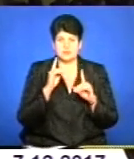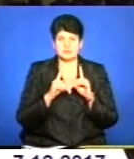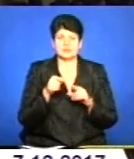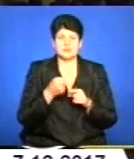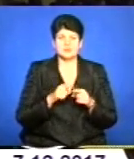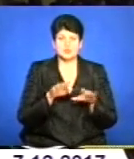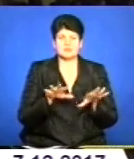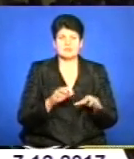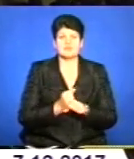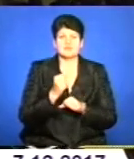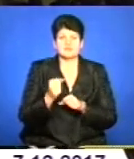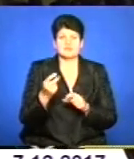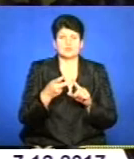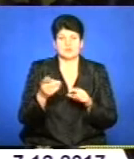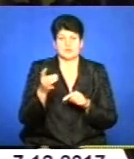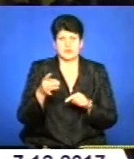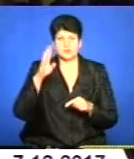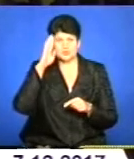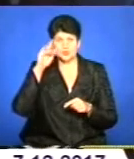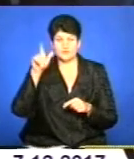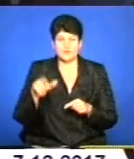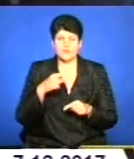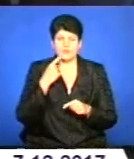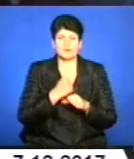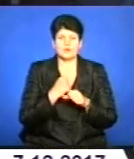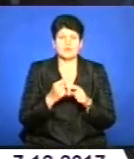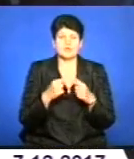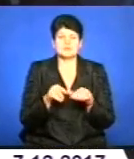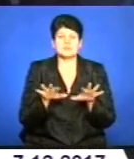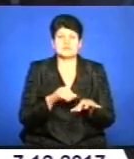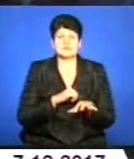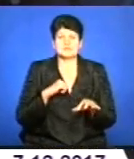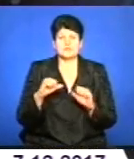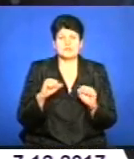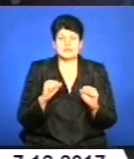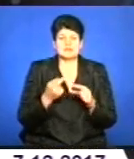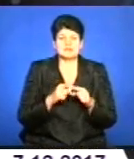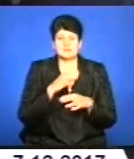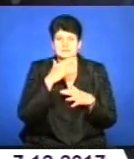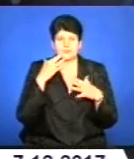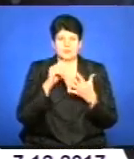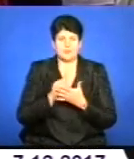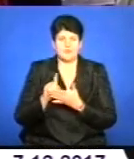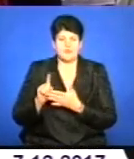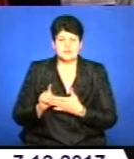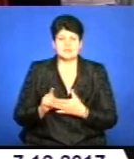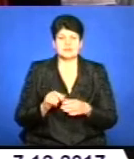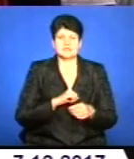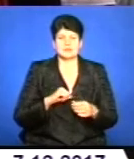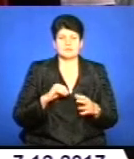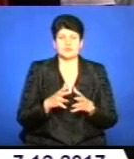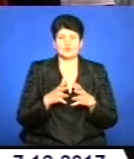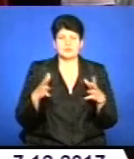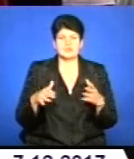його уже вдруге. Чоловік каже, робота в органах місцевого самоврядування – це цілий комплекс обов'язків, найголовніший з яких